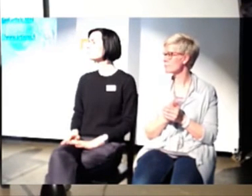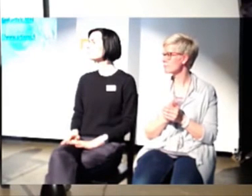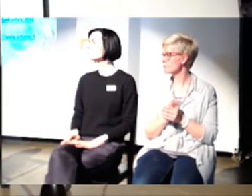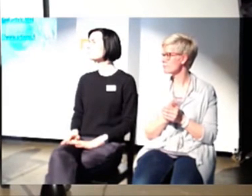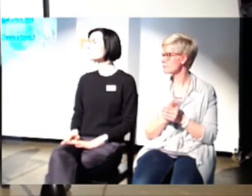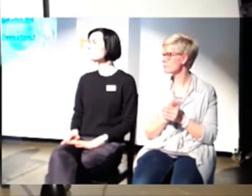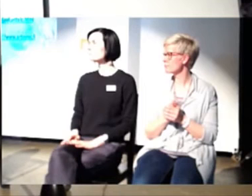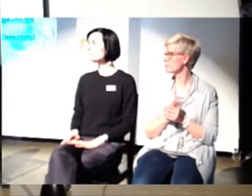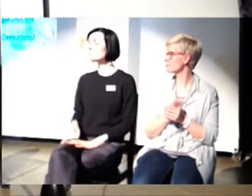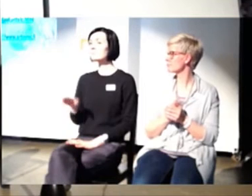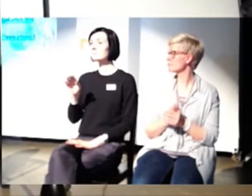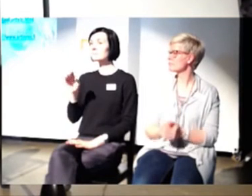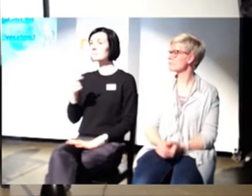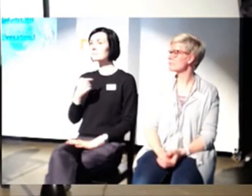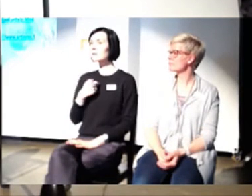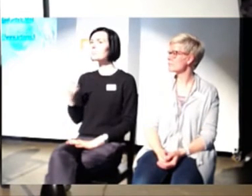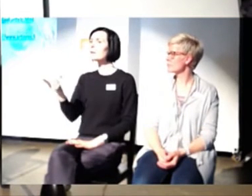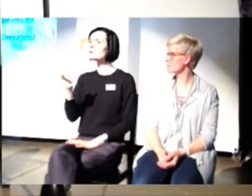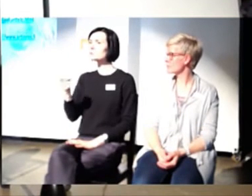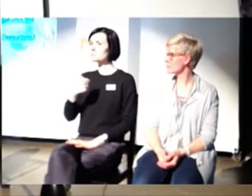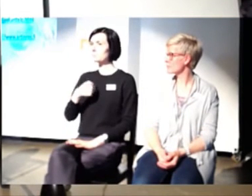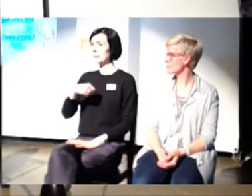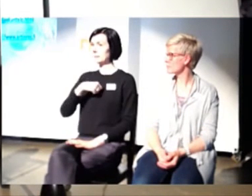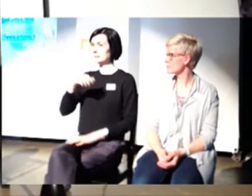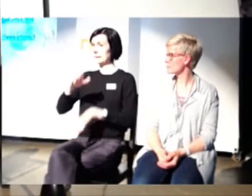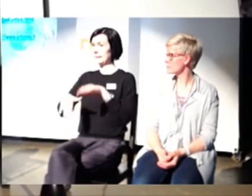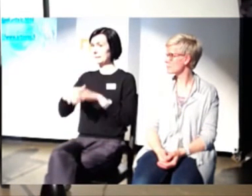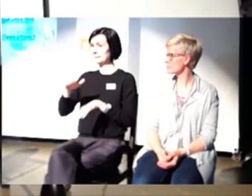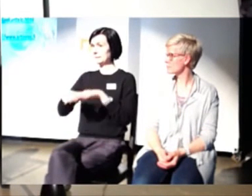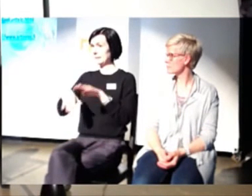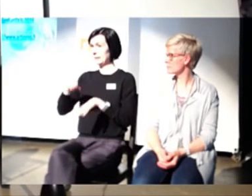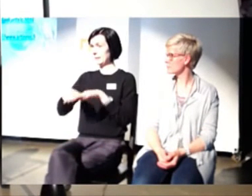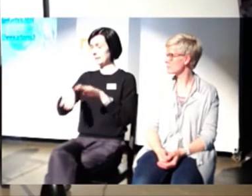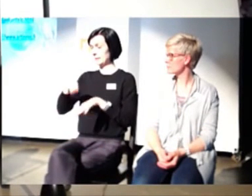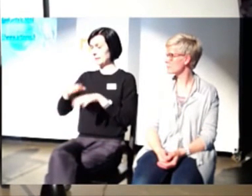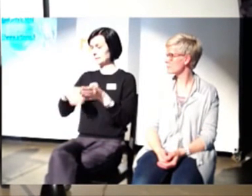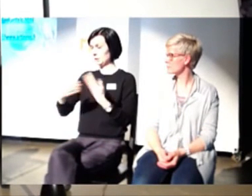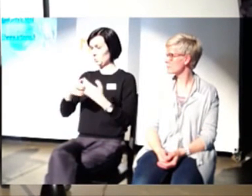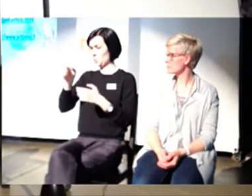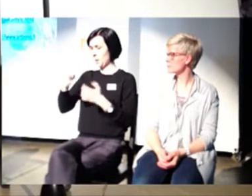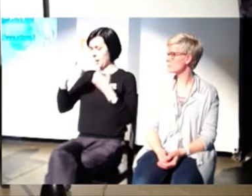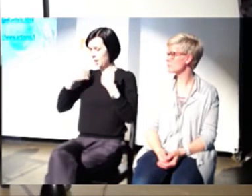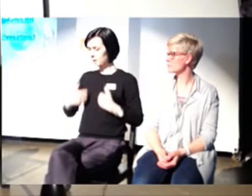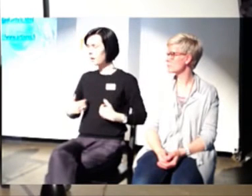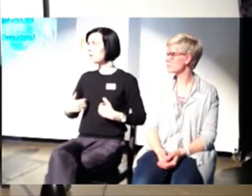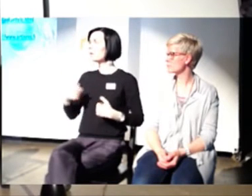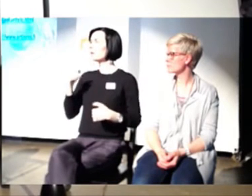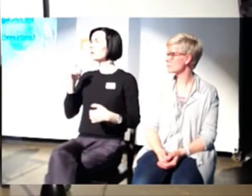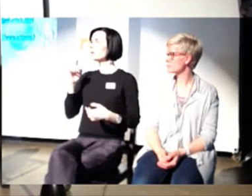No mä kysyisin käsityöläisenä, että mahtuuko käsityöläisyys, jos taiteen puolelle pitää mennä,